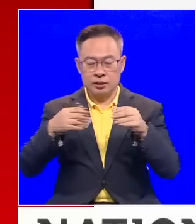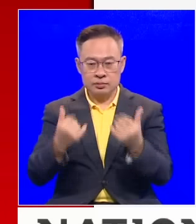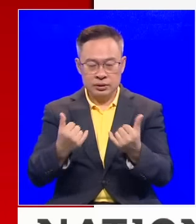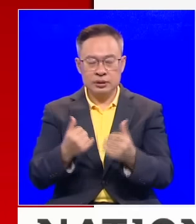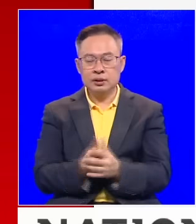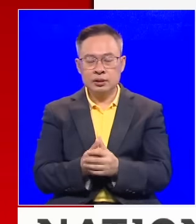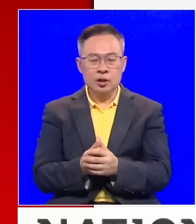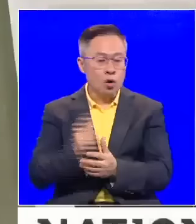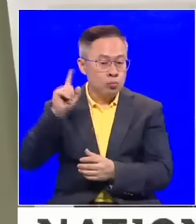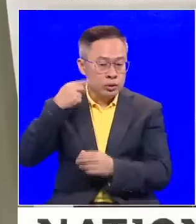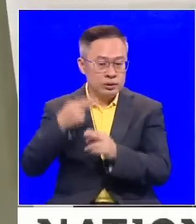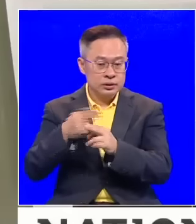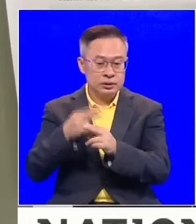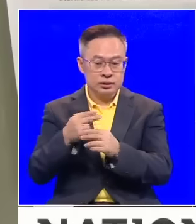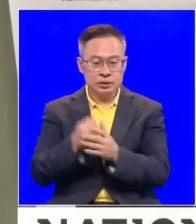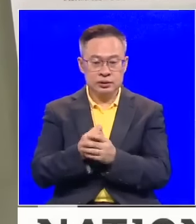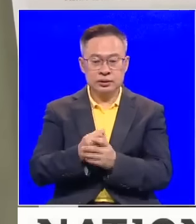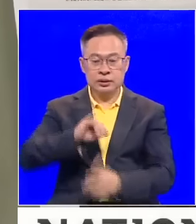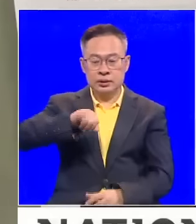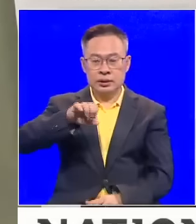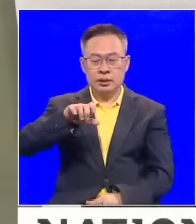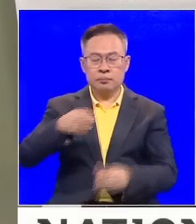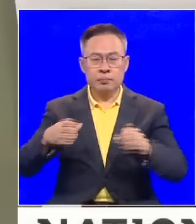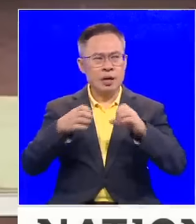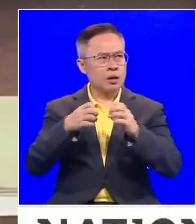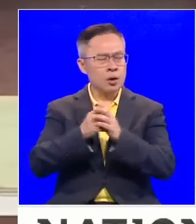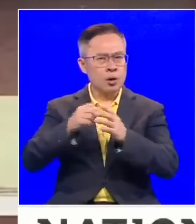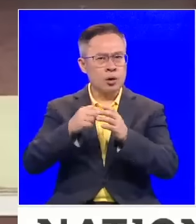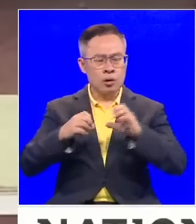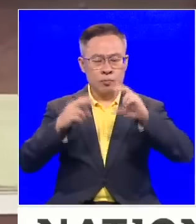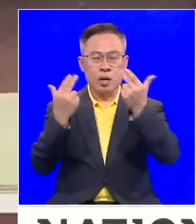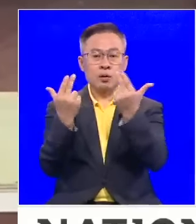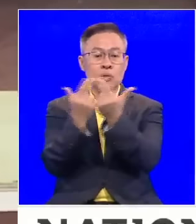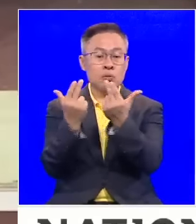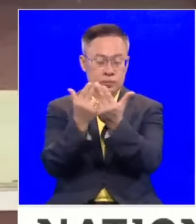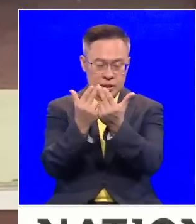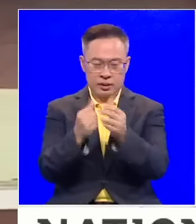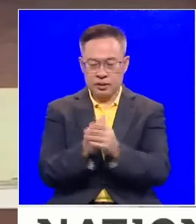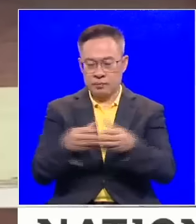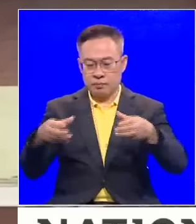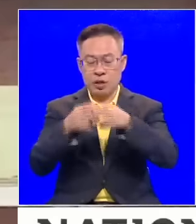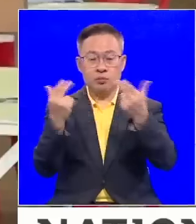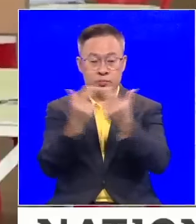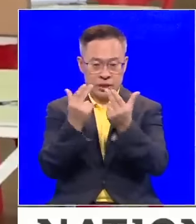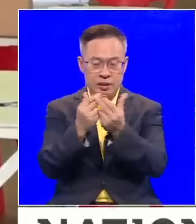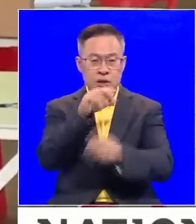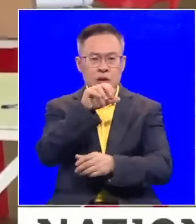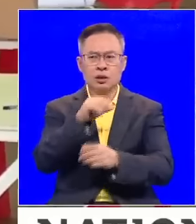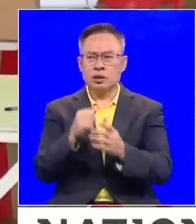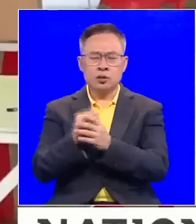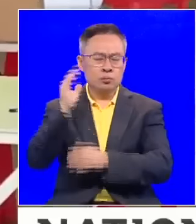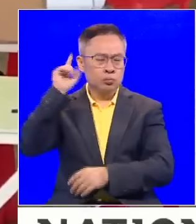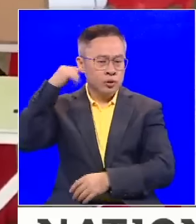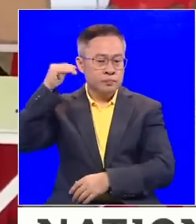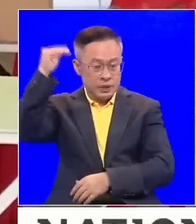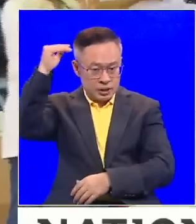างจิตนายิ่งทวีลาภาจากรวมไทยสร้างชาติพี่สาวของคุณอนุชานาคาสายสสชัยนาทรวมไทยสร้างชาติอดีตรัฐม